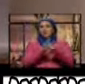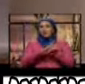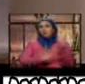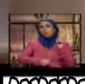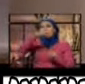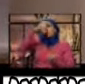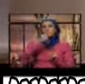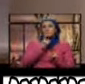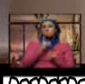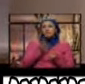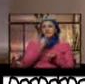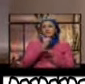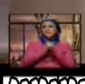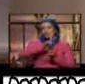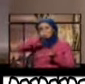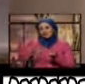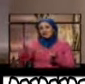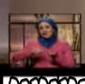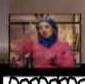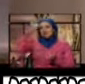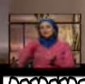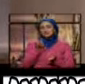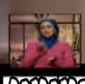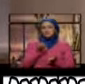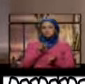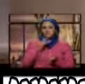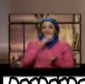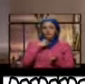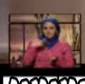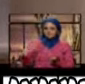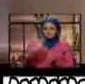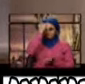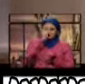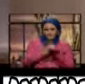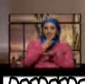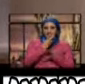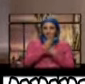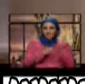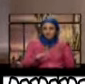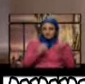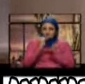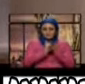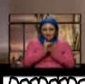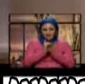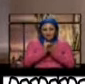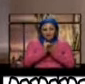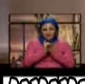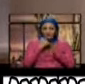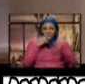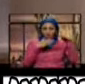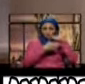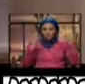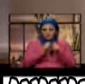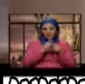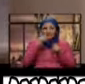الله. طيب هؤلاء الذين هم من اهل الجنه بتبشير الرسول ده، من الواجب